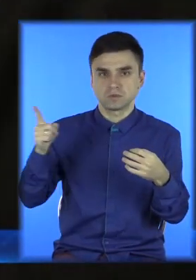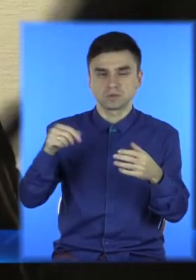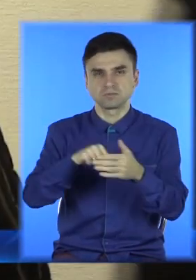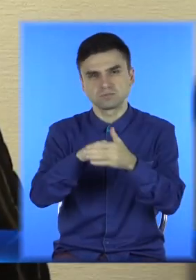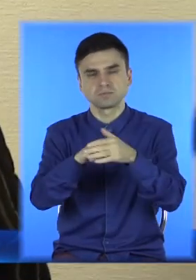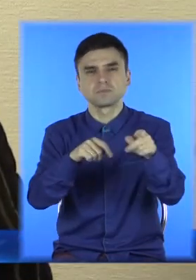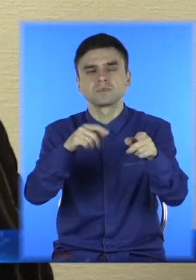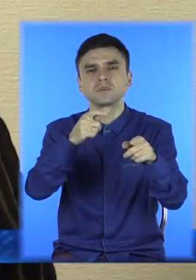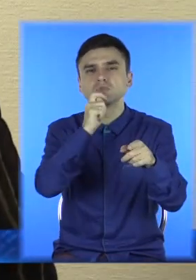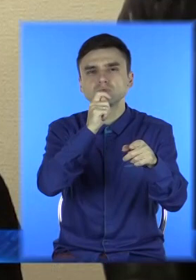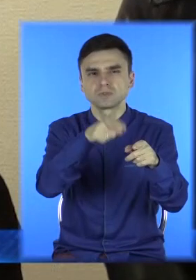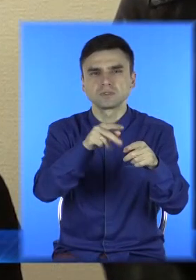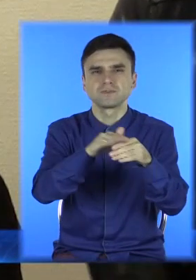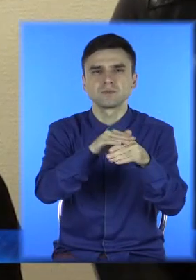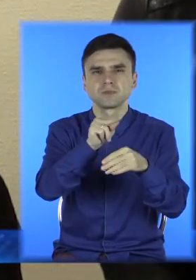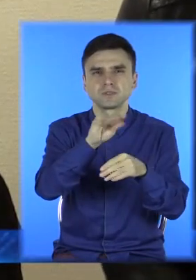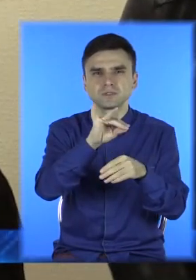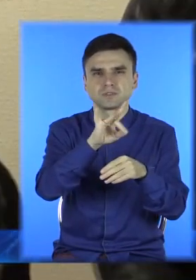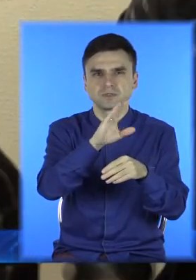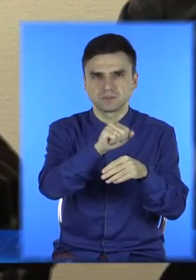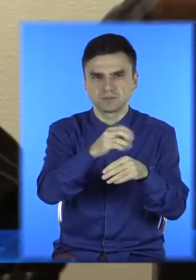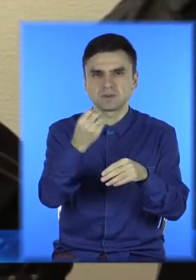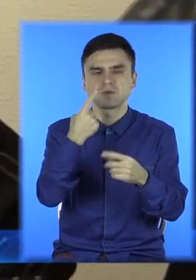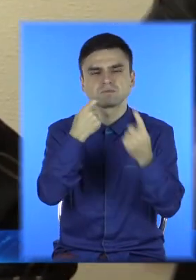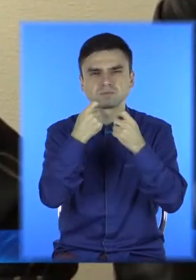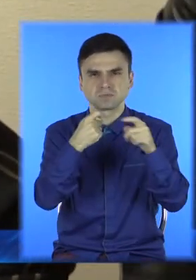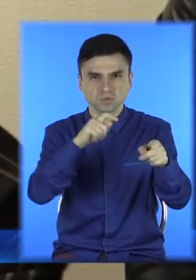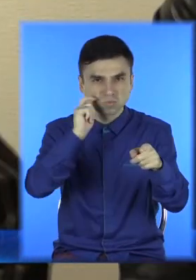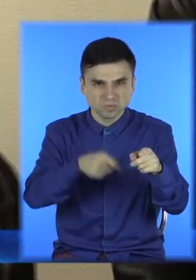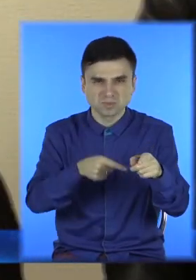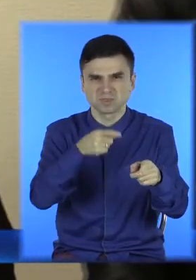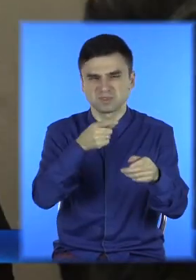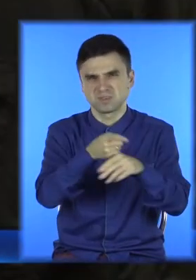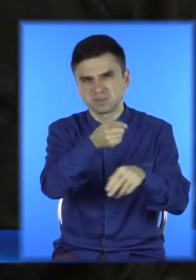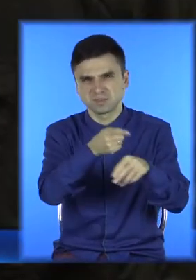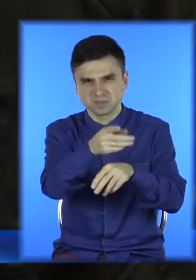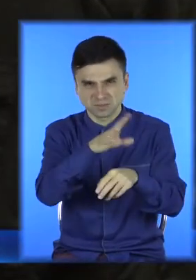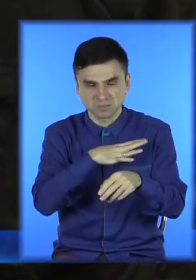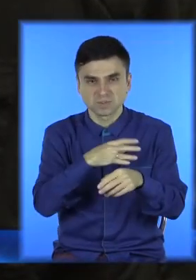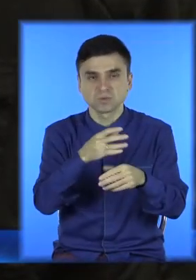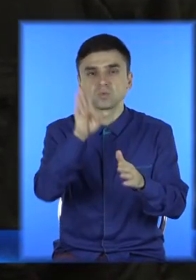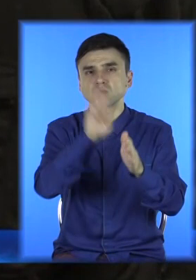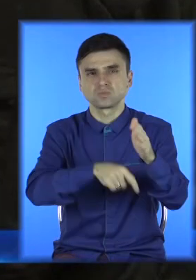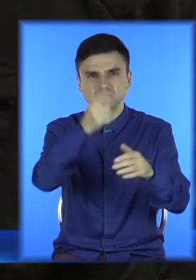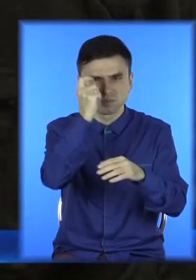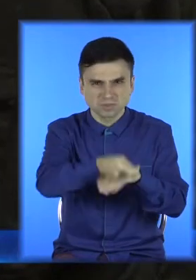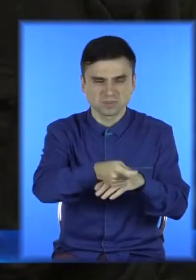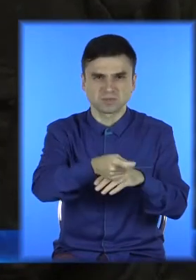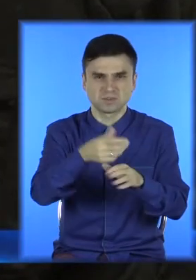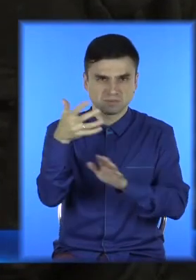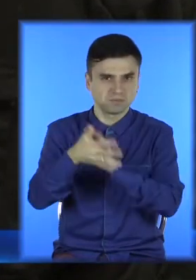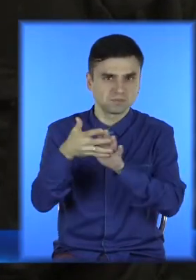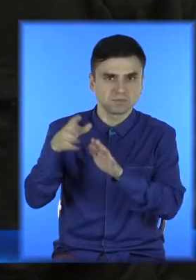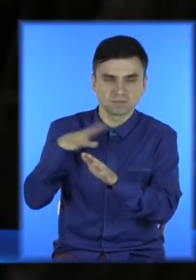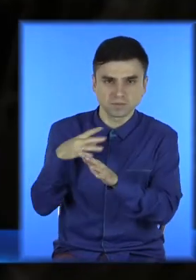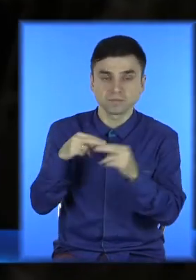обіцяв проблеми побитому ним журналісту. Як повідомив свідок, постраждалий дійсно показував обвинуваченому посвідчення